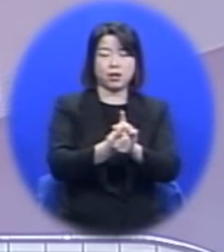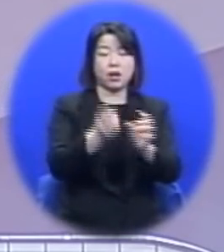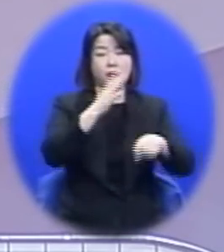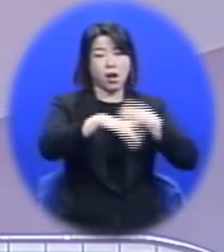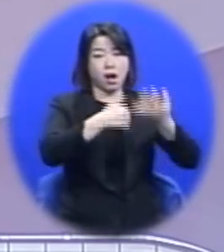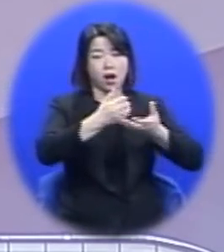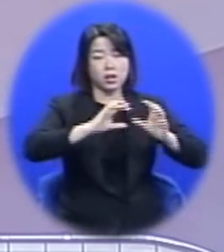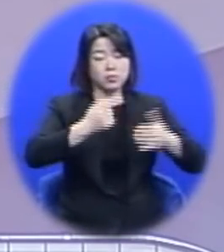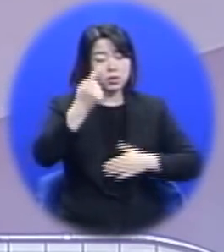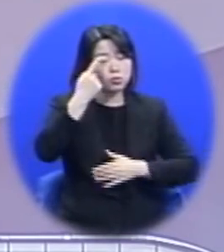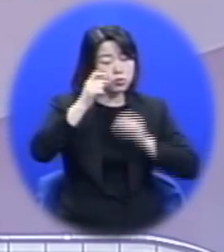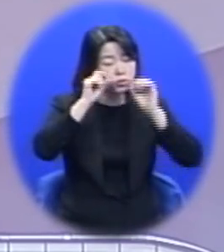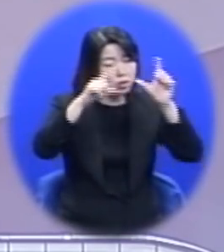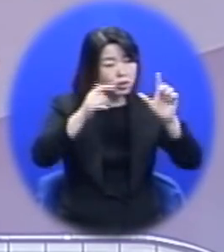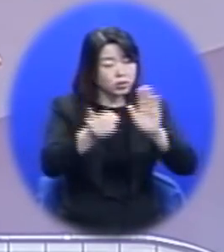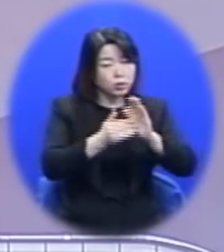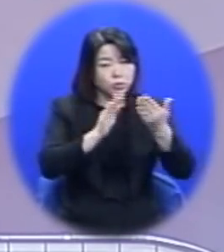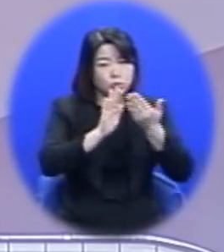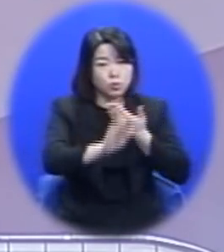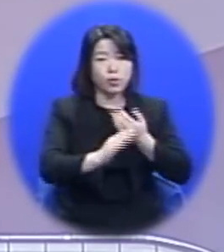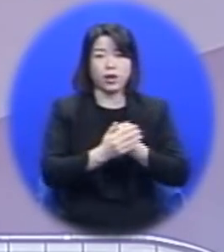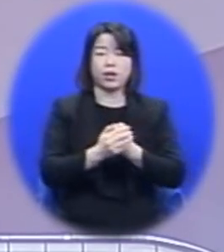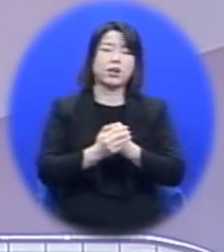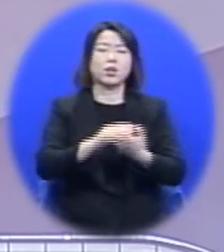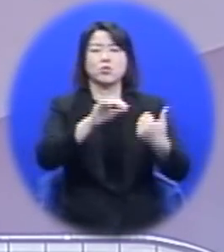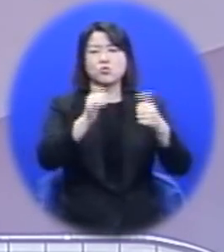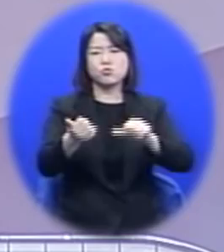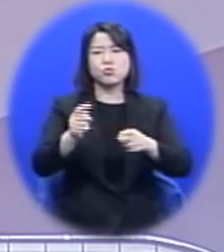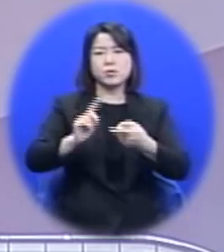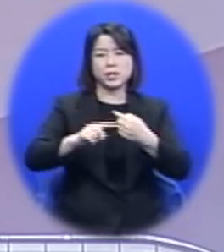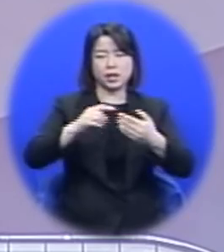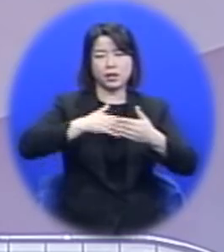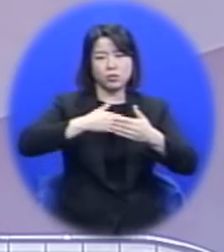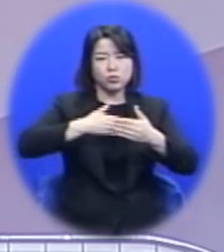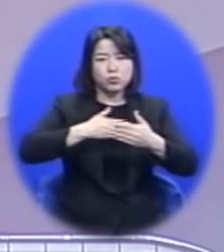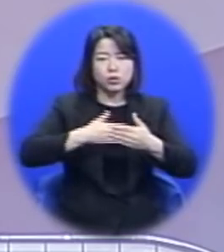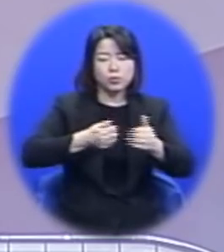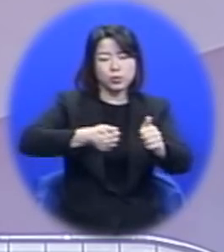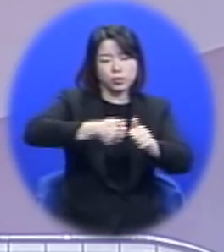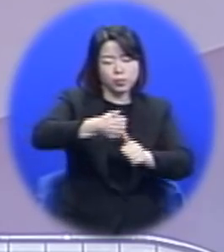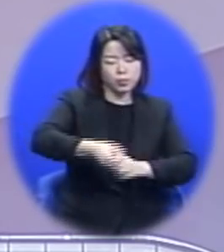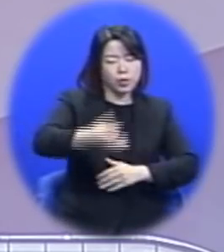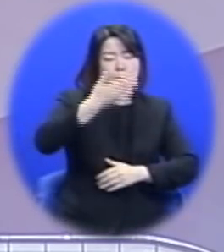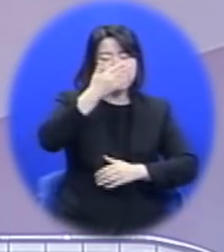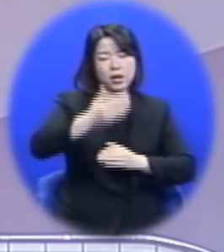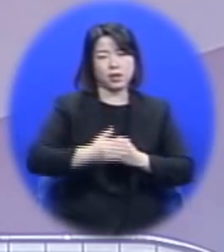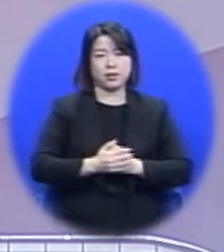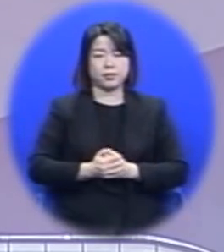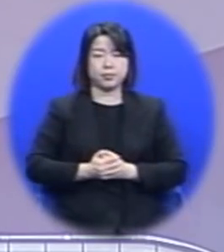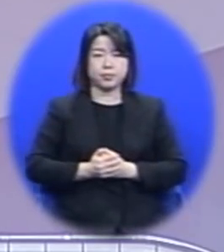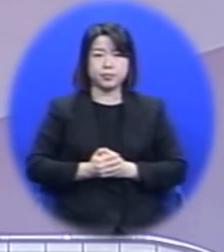하나님의 나라의 눈이 열리고 나면 그러면 죽음에 대한 두려움도 이겨진다는 거죠.